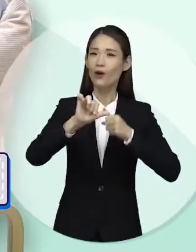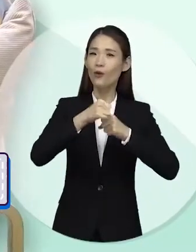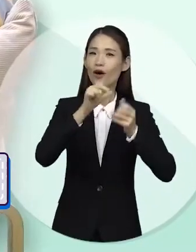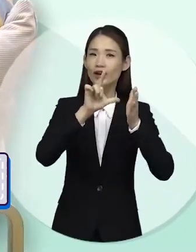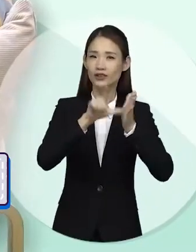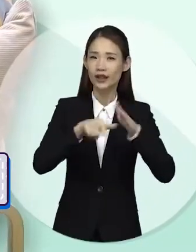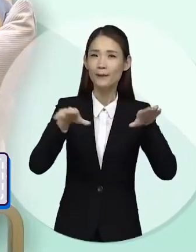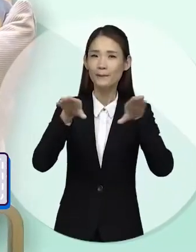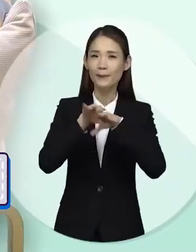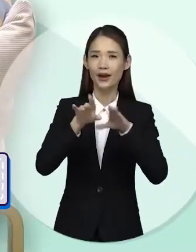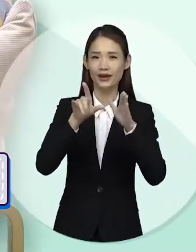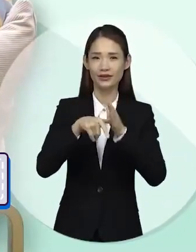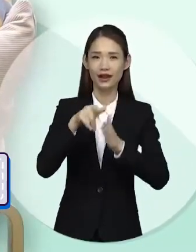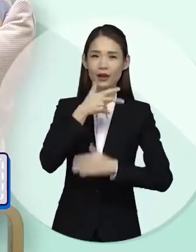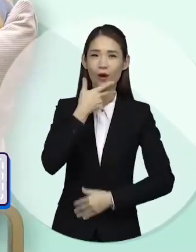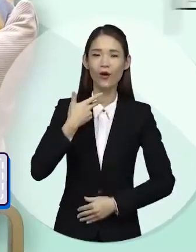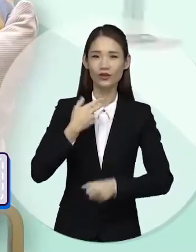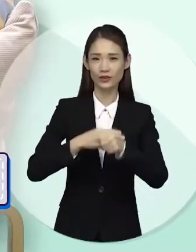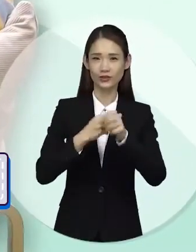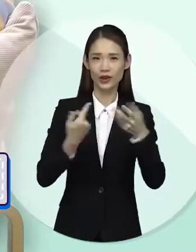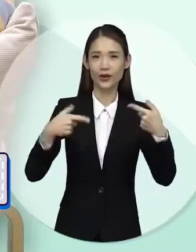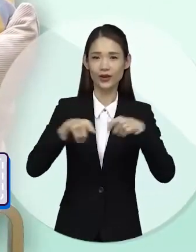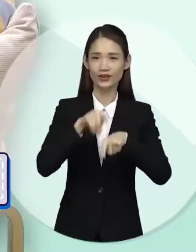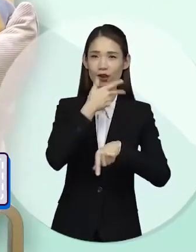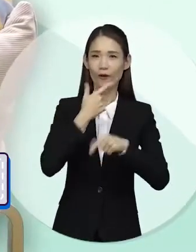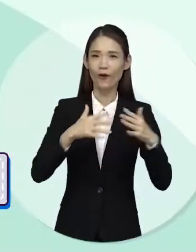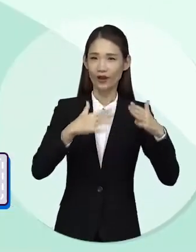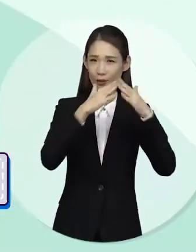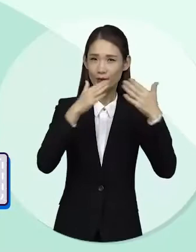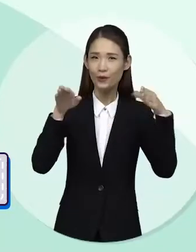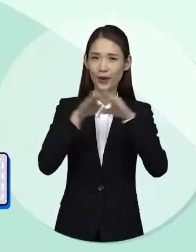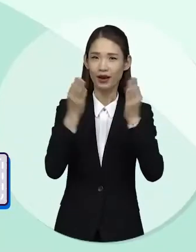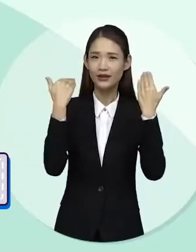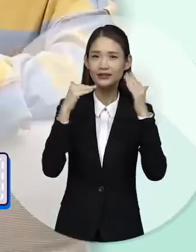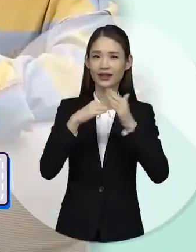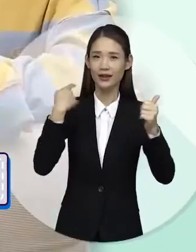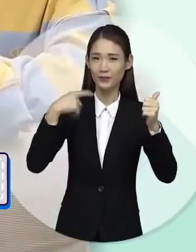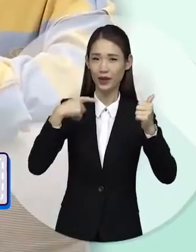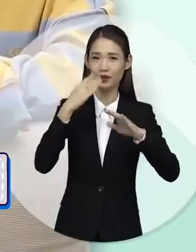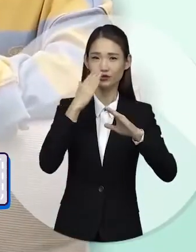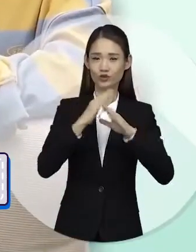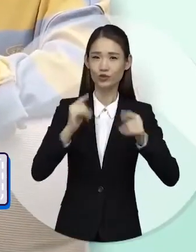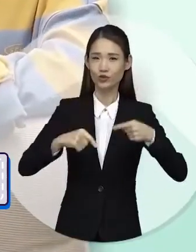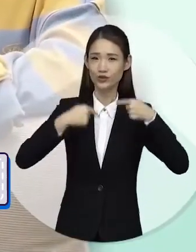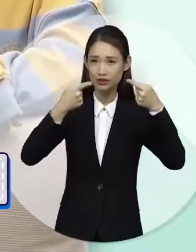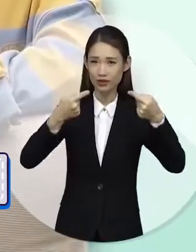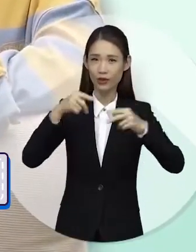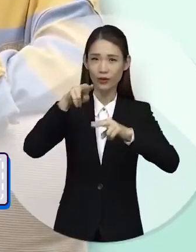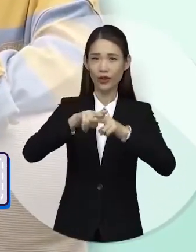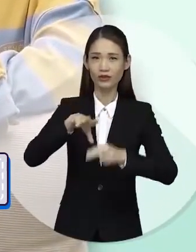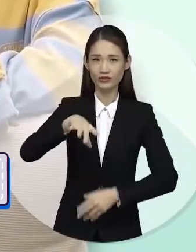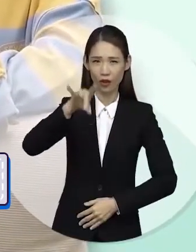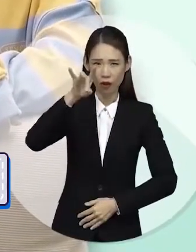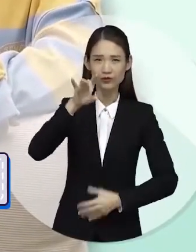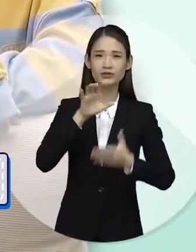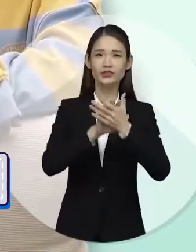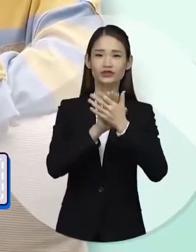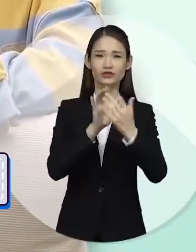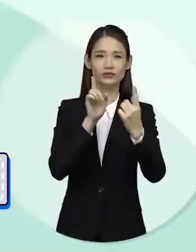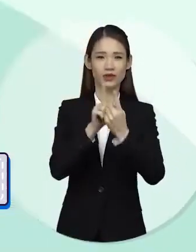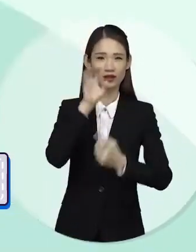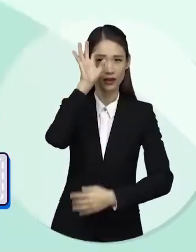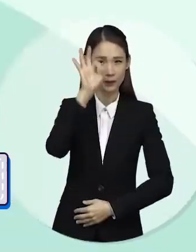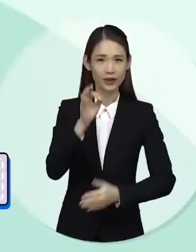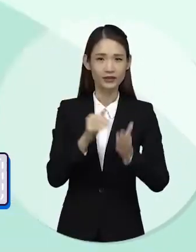저희 5학년 때 방학 때 원어민 선생님과 함께하는 영어 캠프 방과후가 있었어요. 그때 휠체어를 탄 친구를 처음 봤던 것